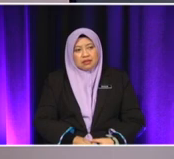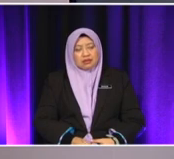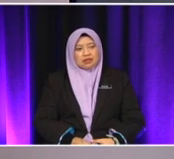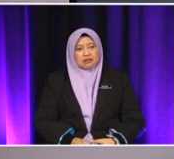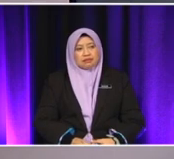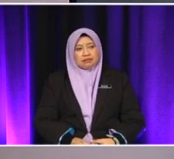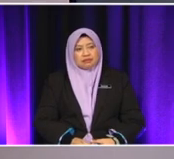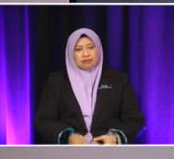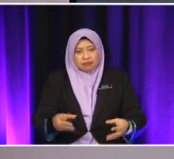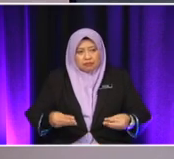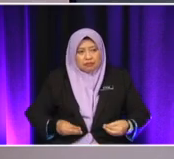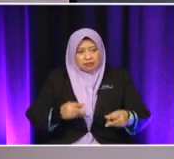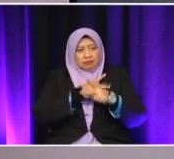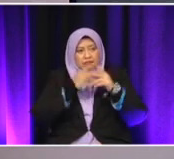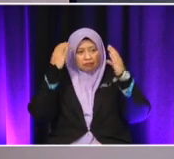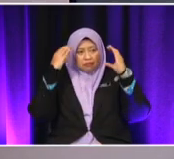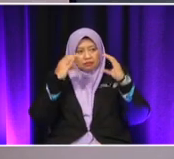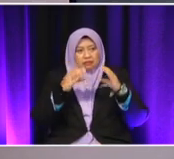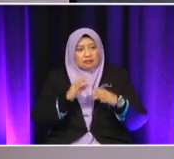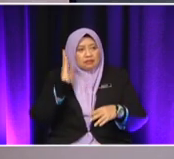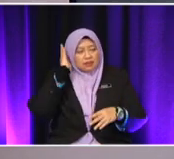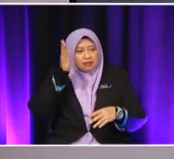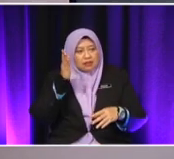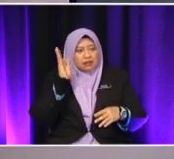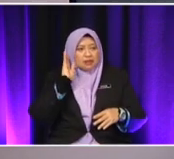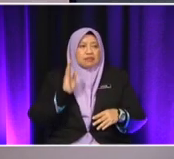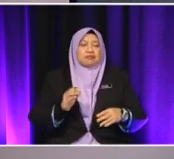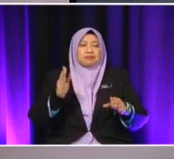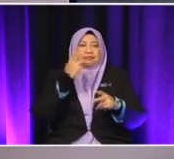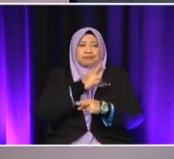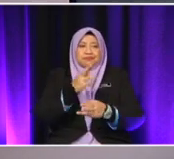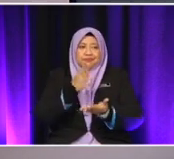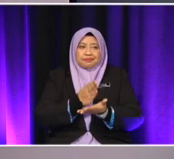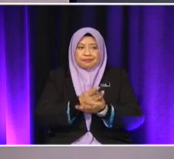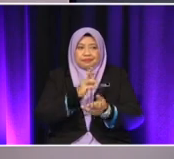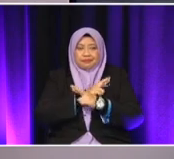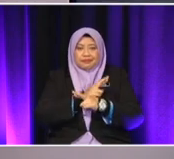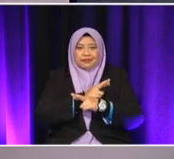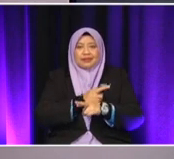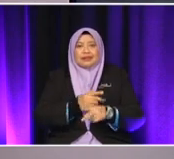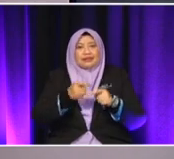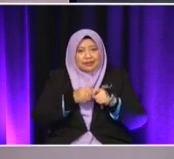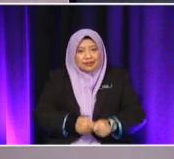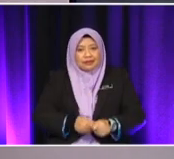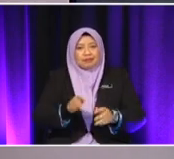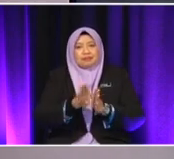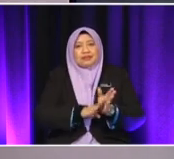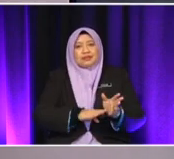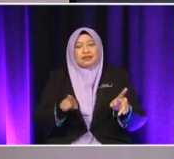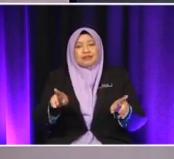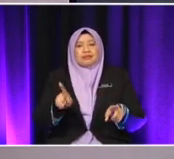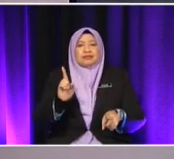diberikan oke sekarang ini kita akan berhenti ketika jadi teruskan tetap bersama kami